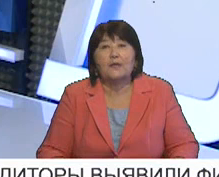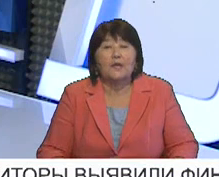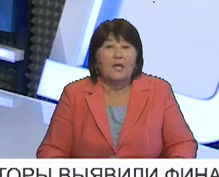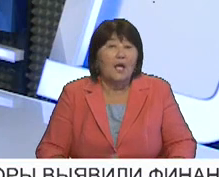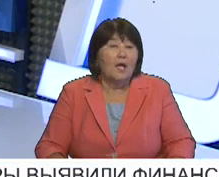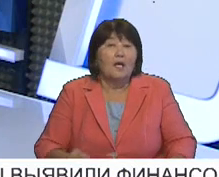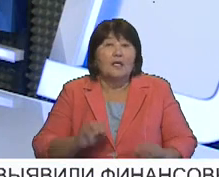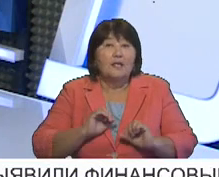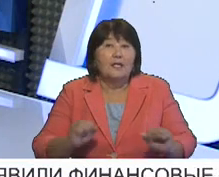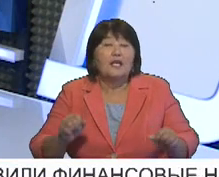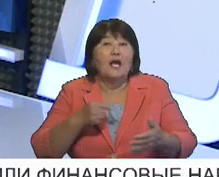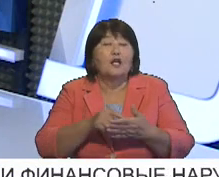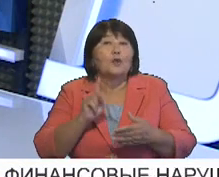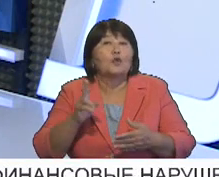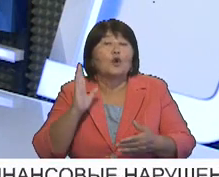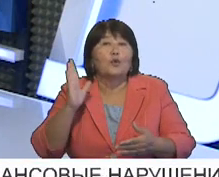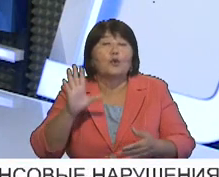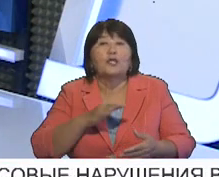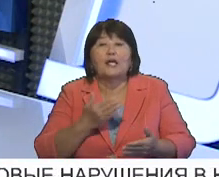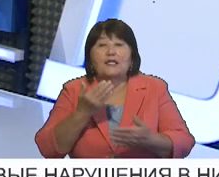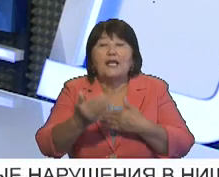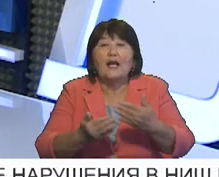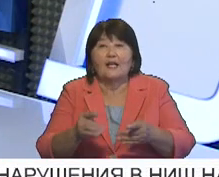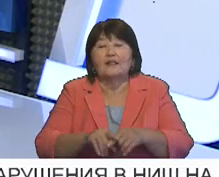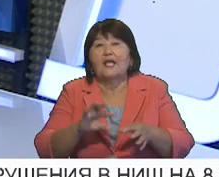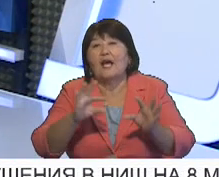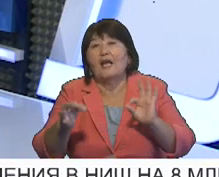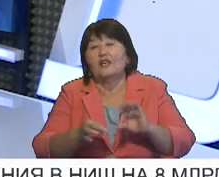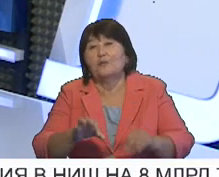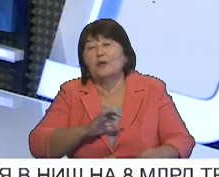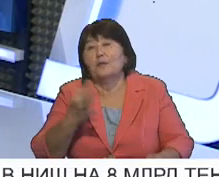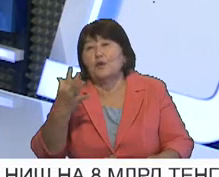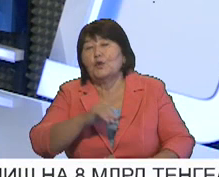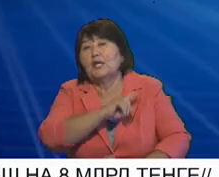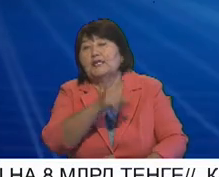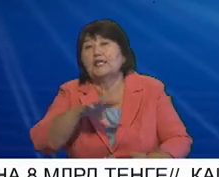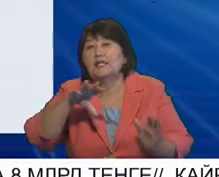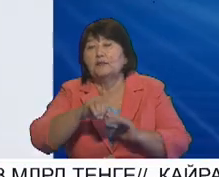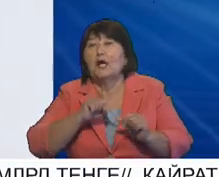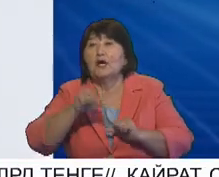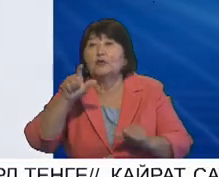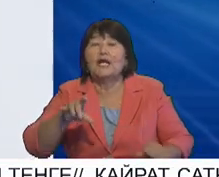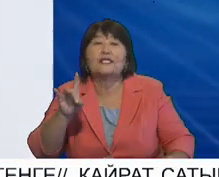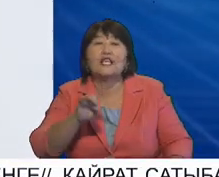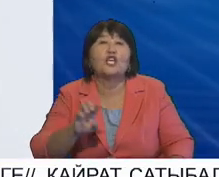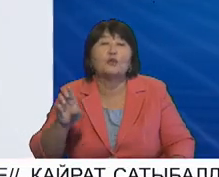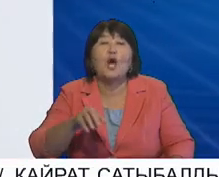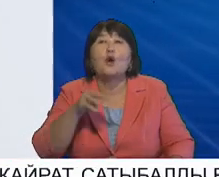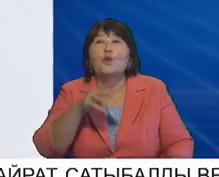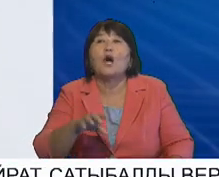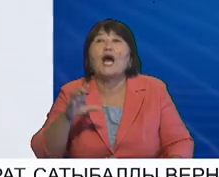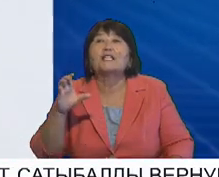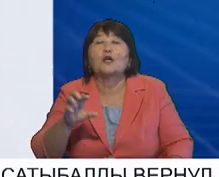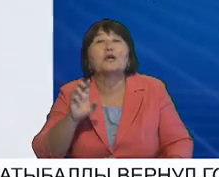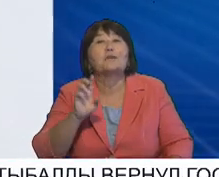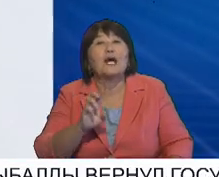Нельзя не отметить и тех, кто буквально был в шаге от олимпийских медалей. В пятерку сильнейших вошли боксеры Сакен Бибосынов, Мухаммед Сабр